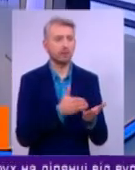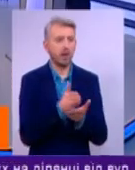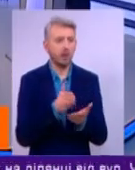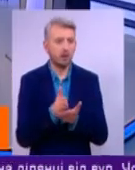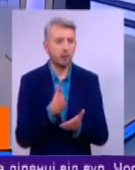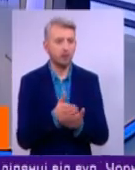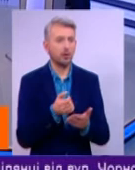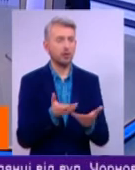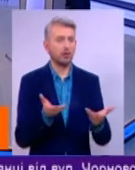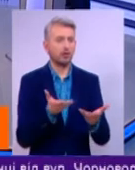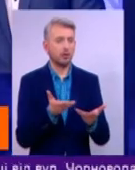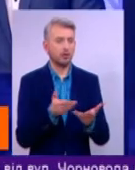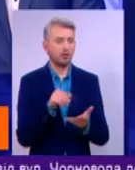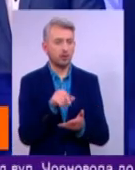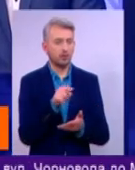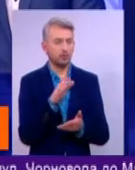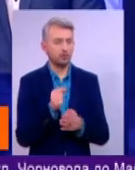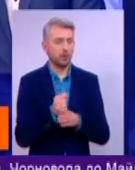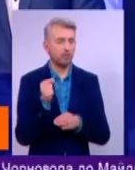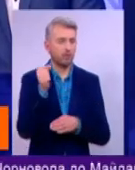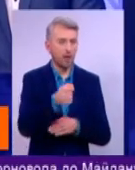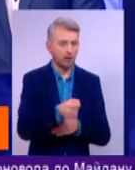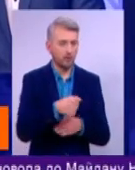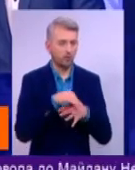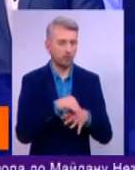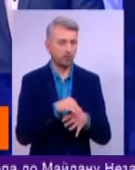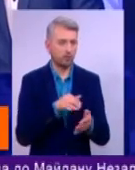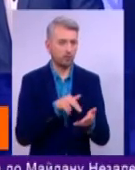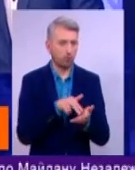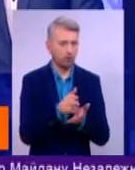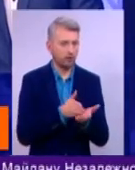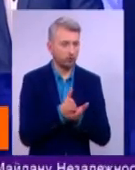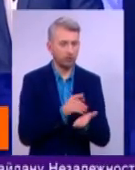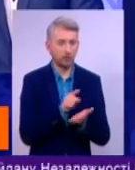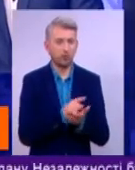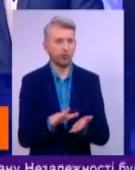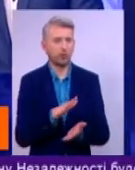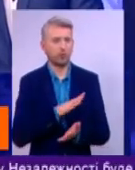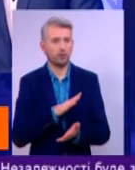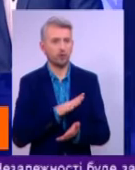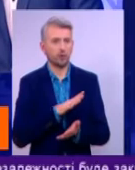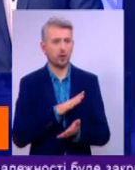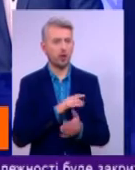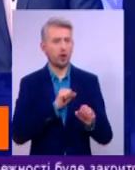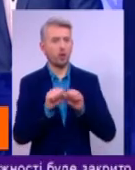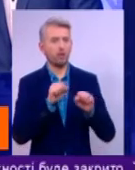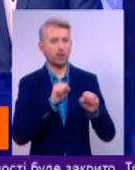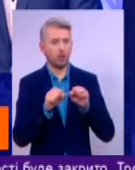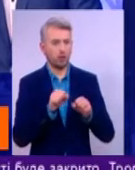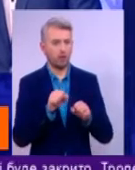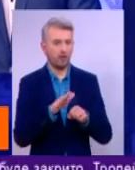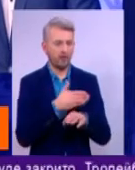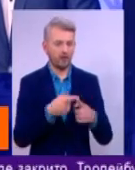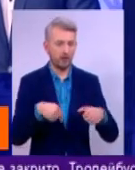яких родів вони будуть направлятися проходити службу. Це не обов'язково бути там командиром там відділення